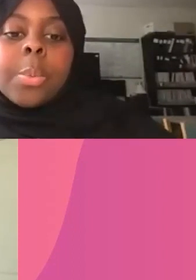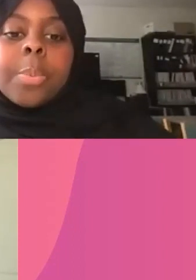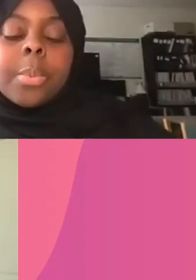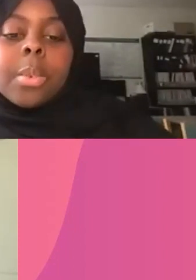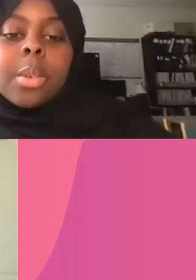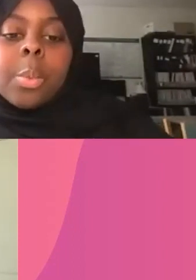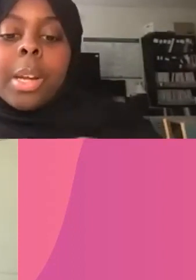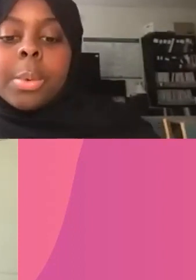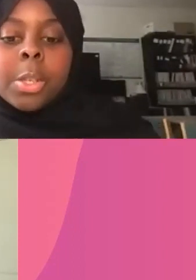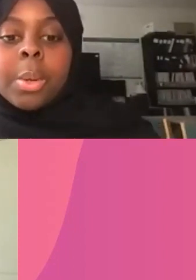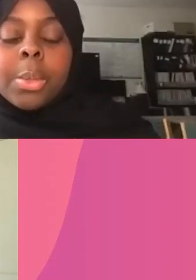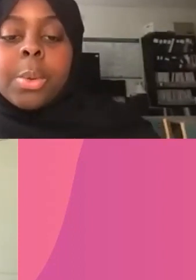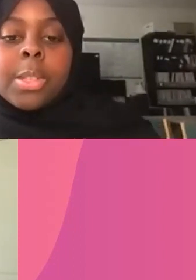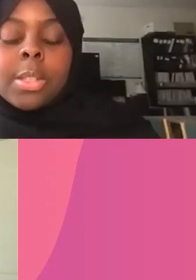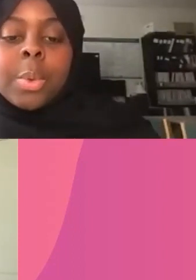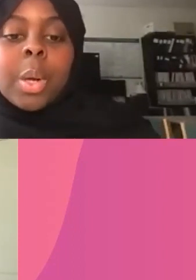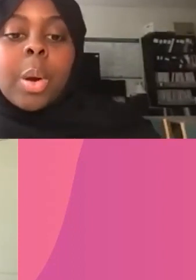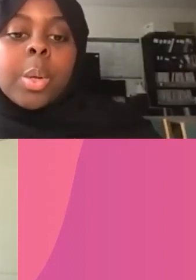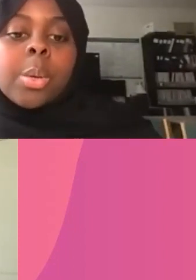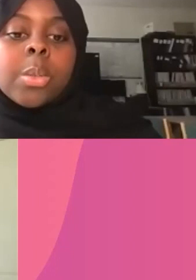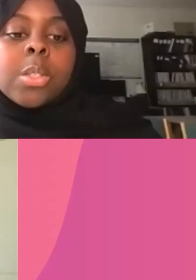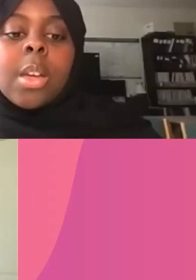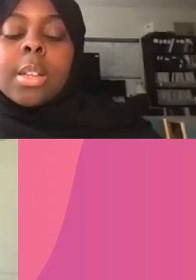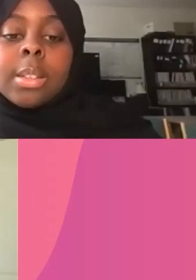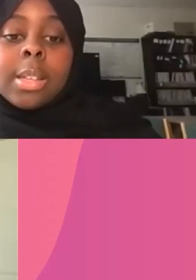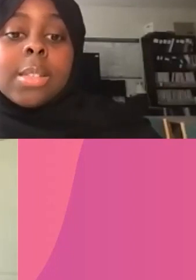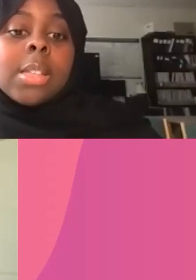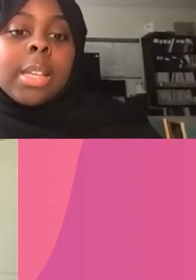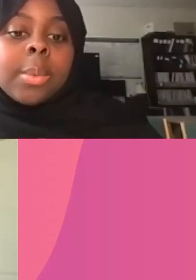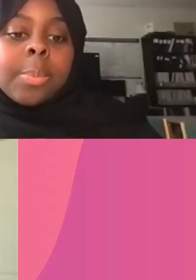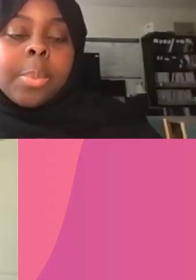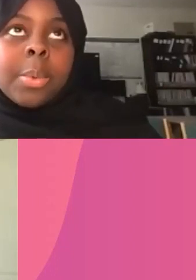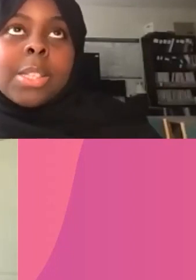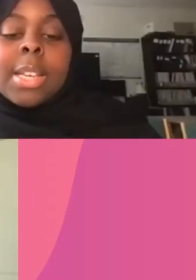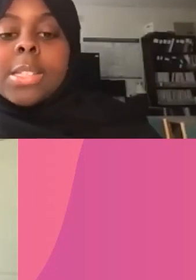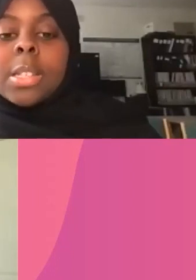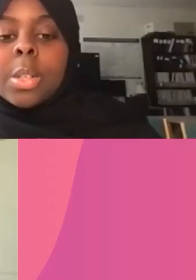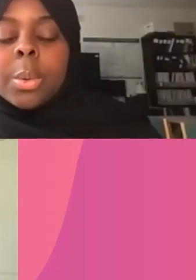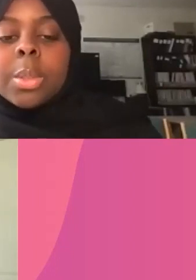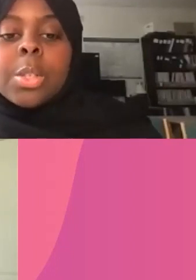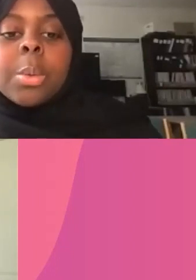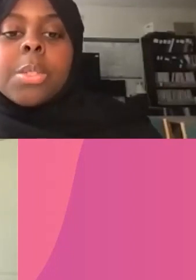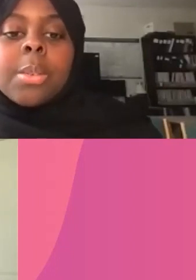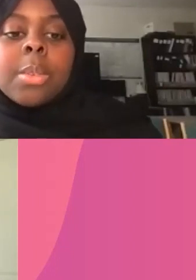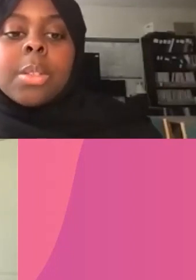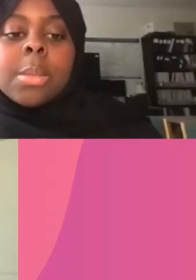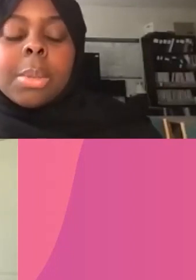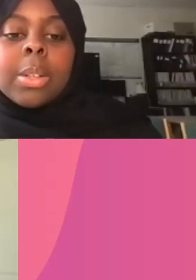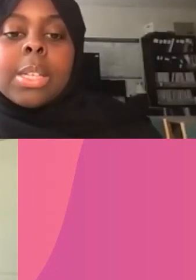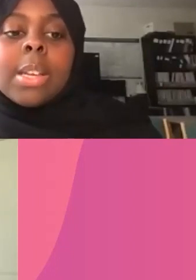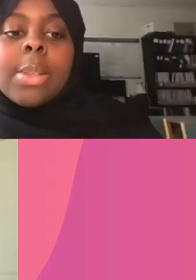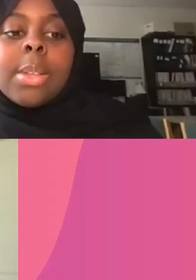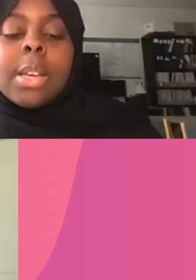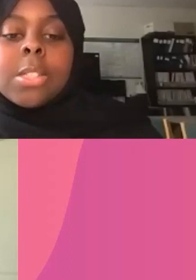ce qui fait partie des disparités ethniques et raciales. Et quand j'ai parcouru ces différents articles, je dirais